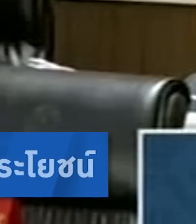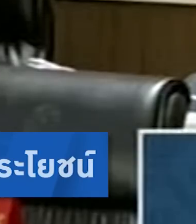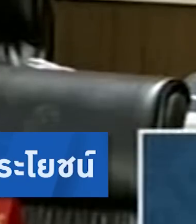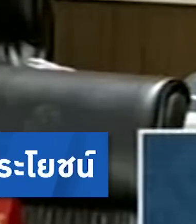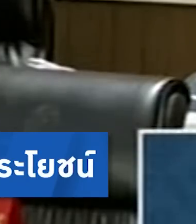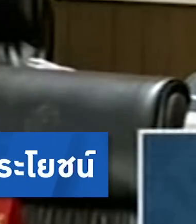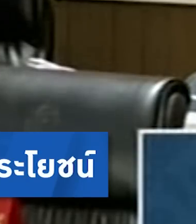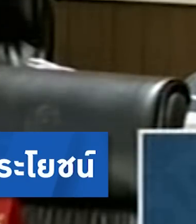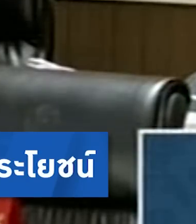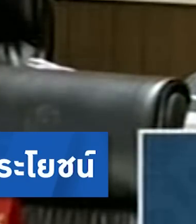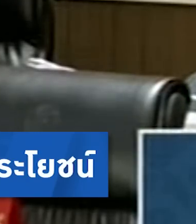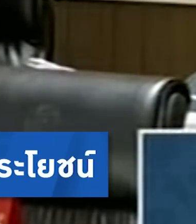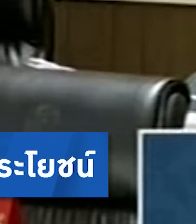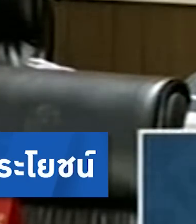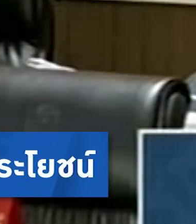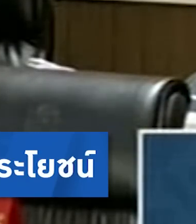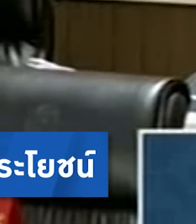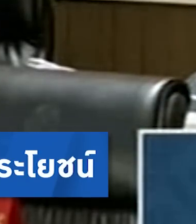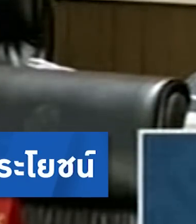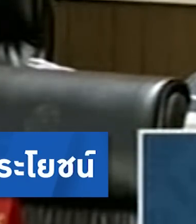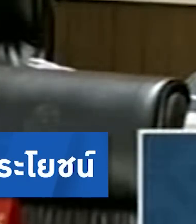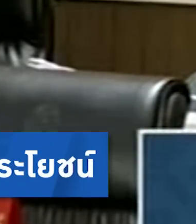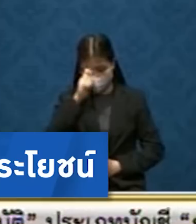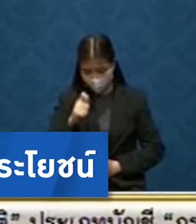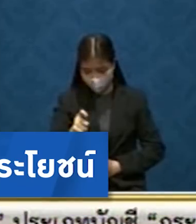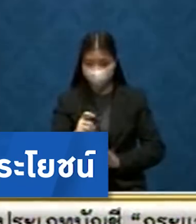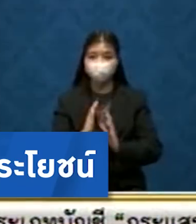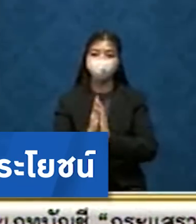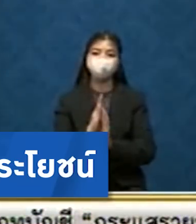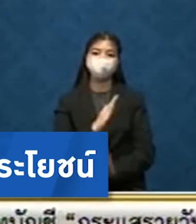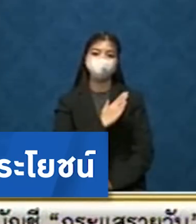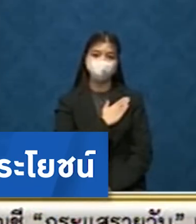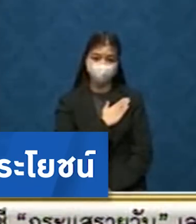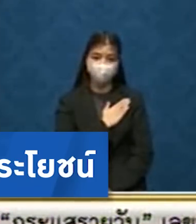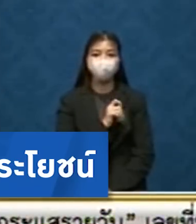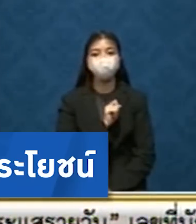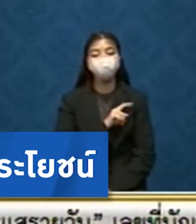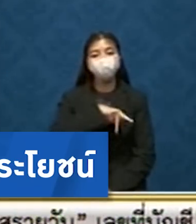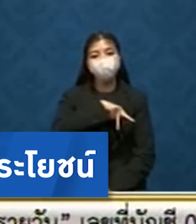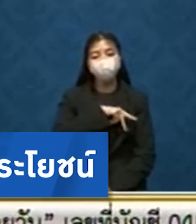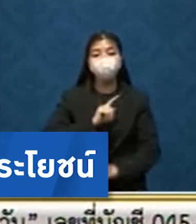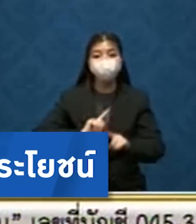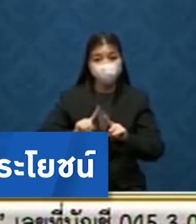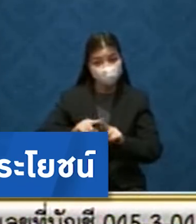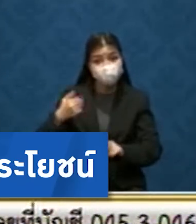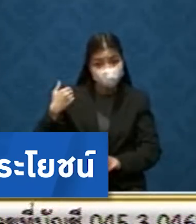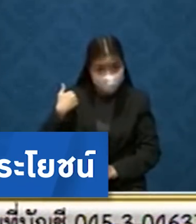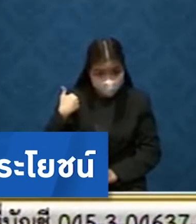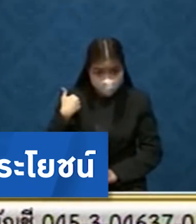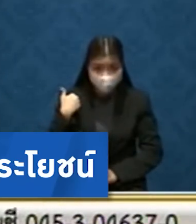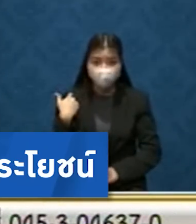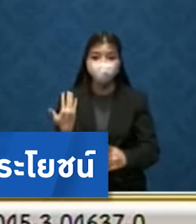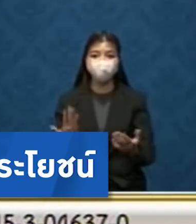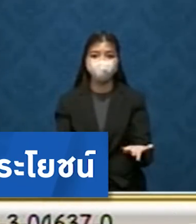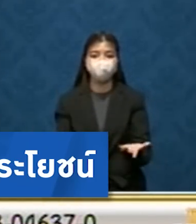เคยอ่อนน้อมถ่อมตนต่อพระประธานไตรลืมแม้กระทั่งพระสงฆ์องค์ข้าตกบ้างไหมมีไหม